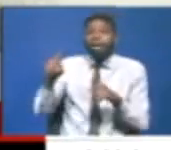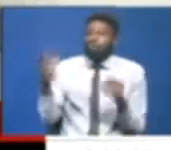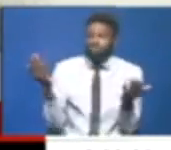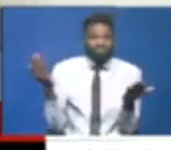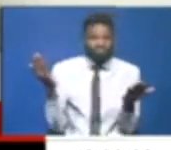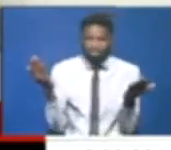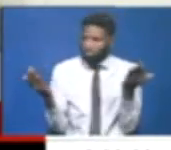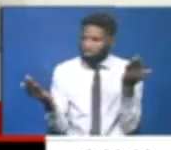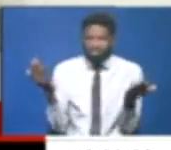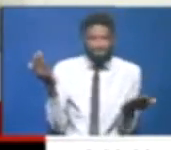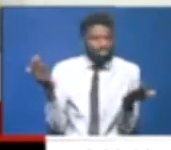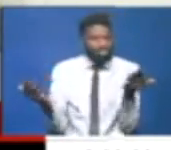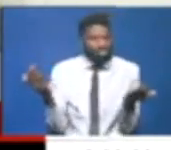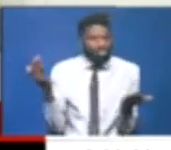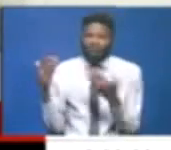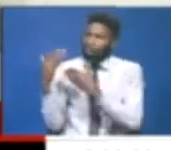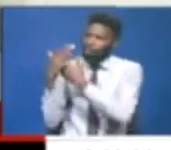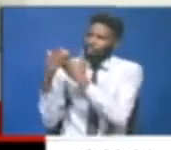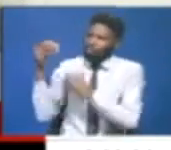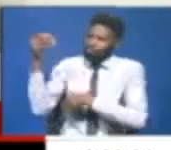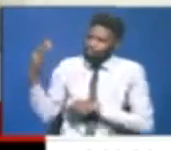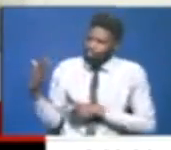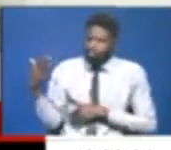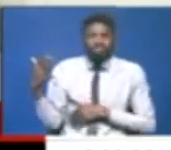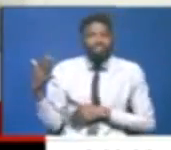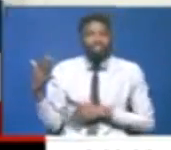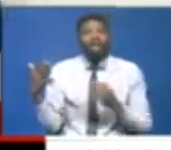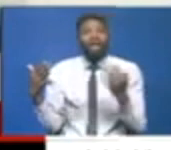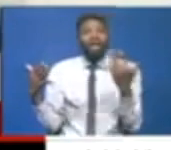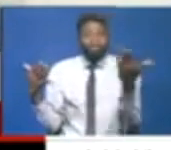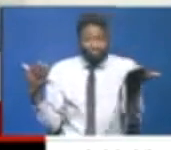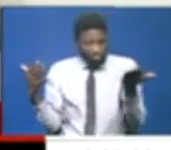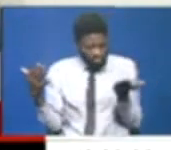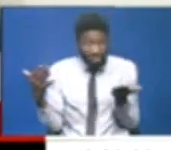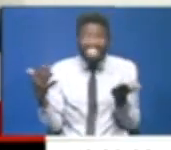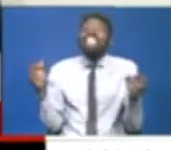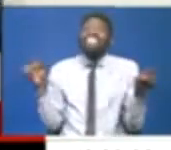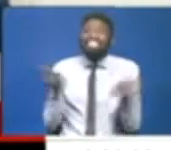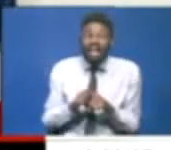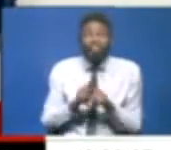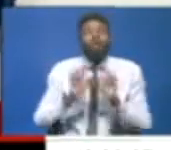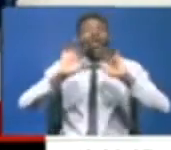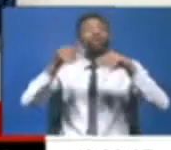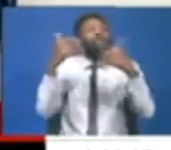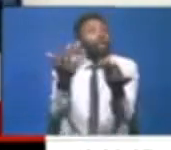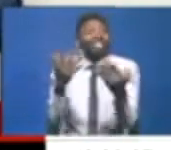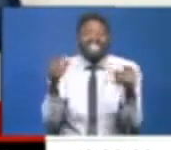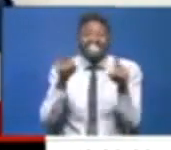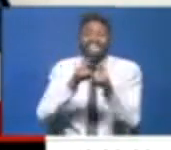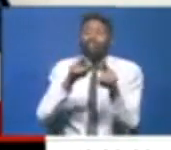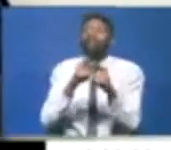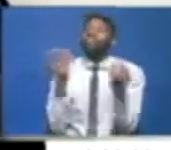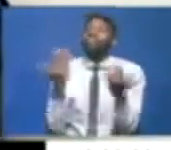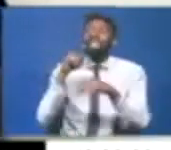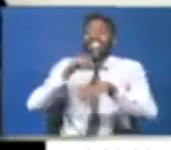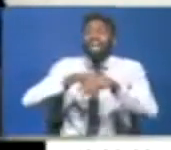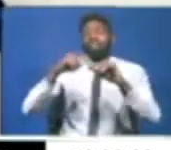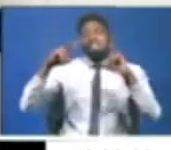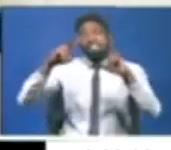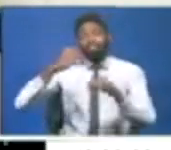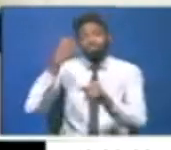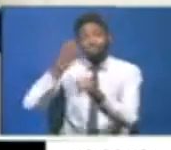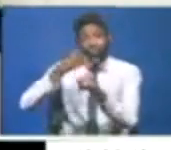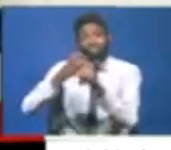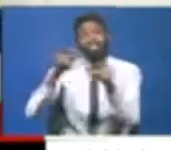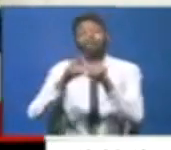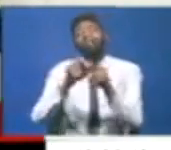haya yaliyo hapa yanaambatana na kile kitambulisho ulicho nacho. Hata katika kutafuta kazi unaitishwa